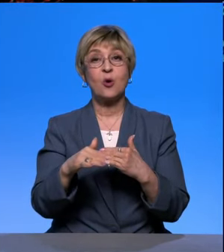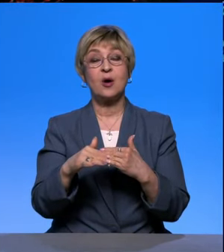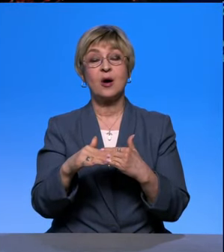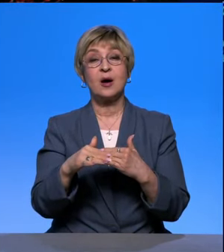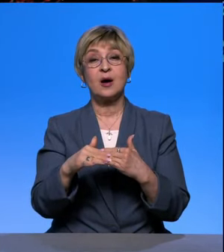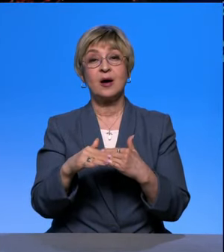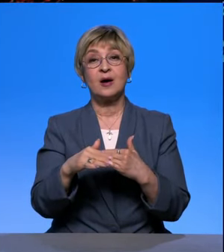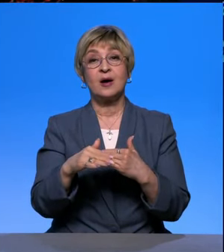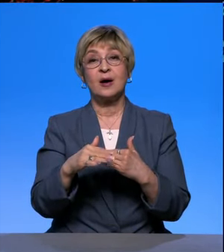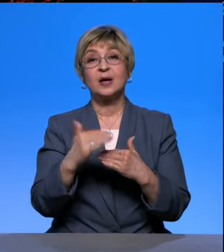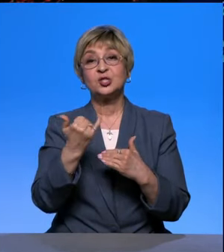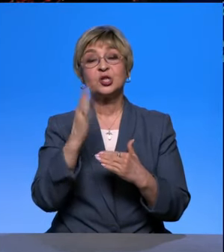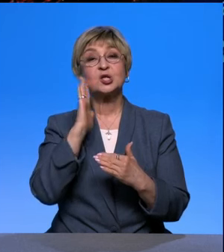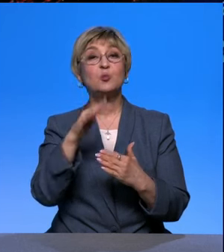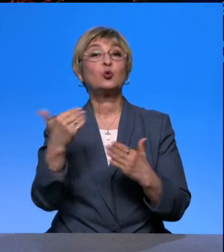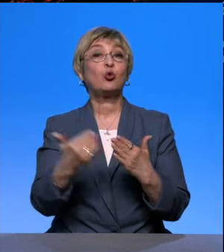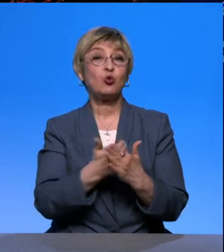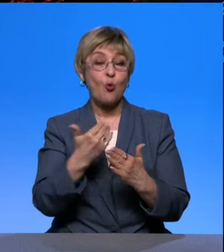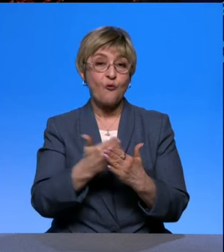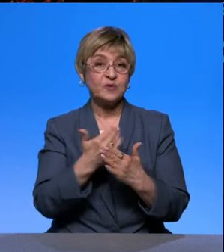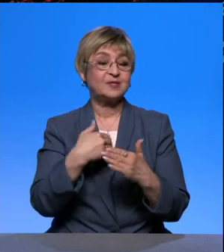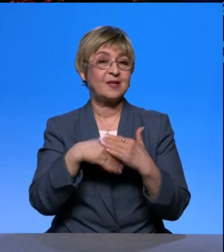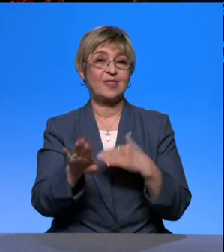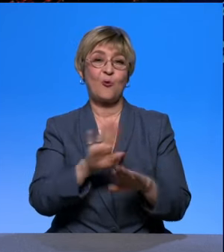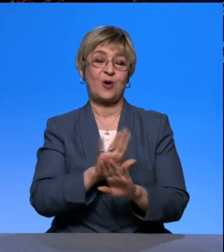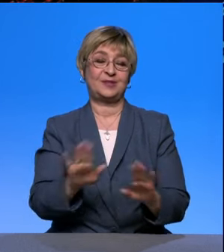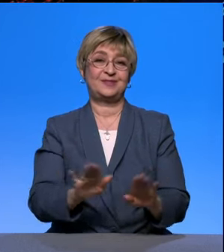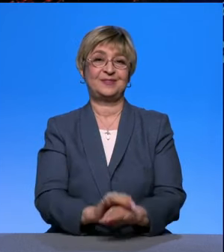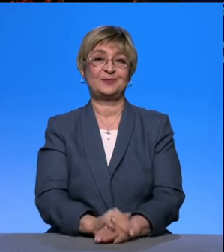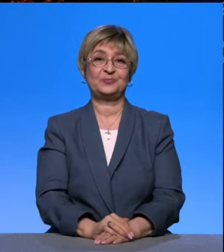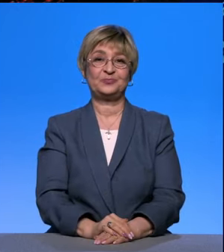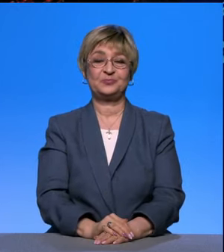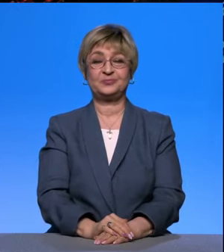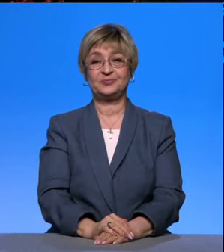завтра. Переводчики жестового языка Ольга Иванова и Светлана Елисеева сегодня с вами были. До свидания.